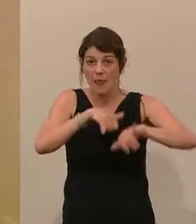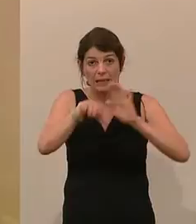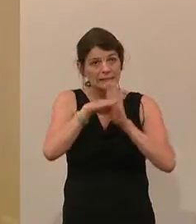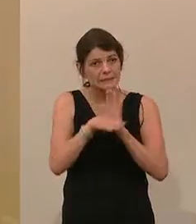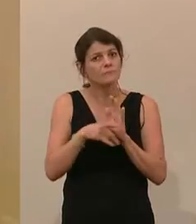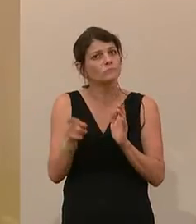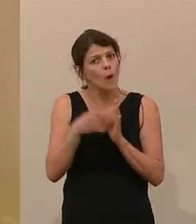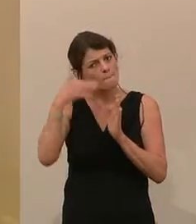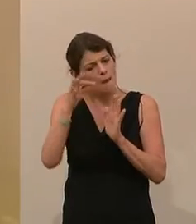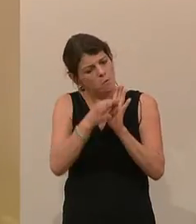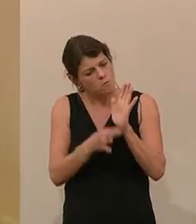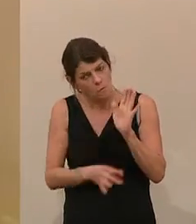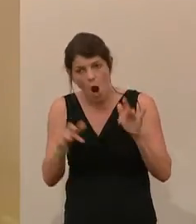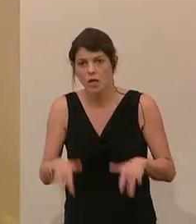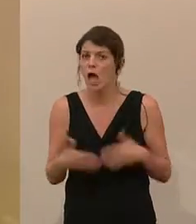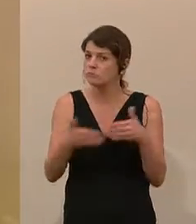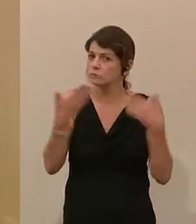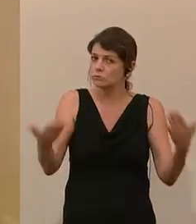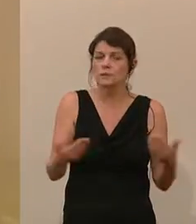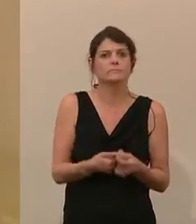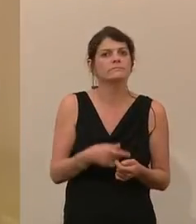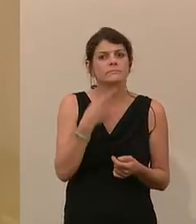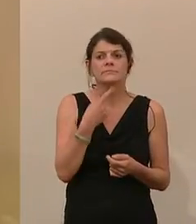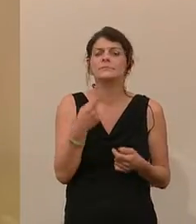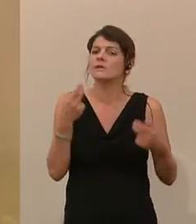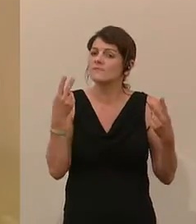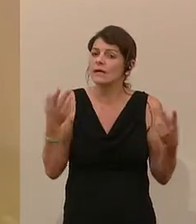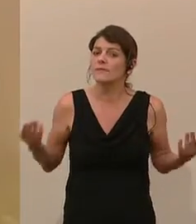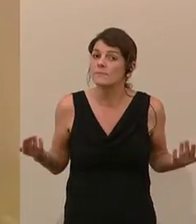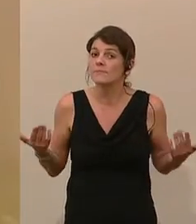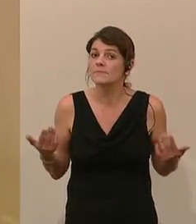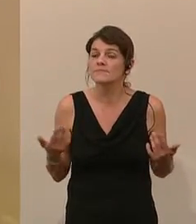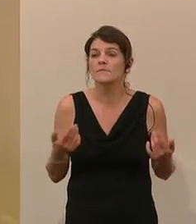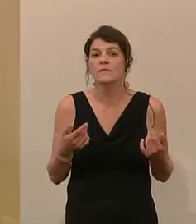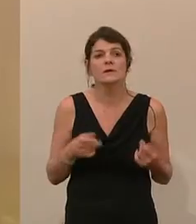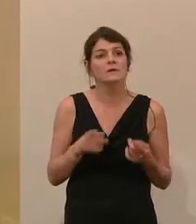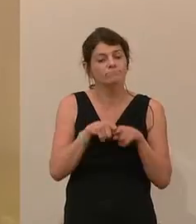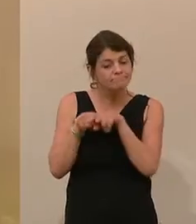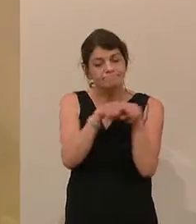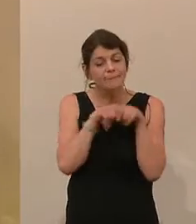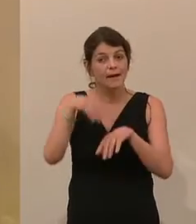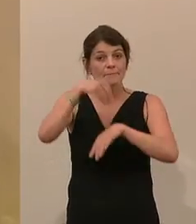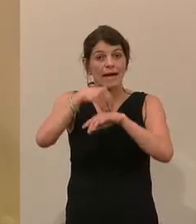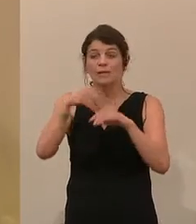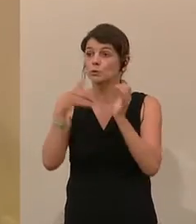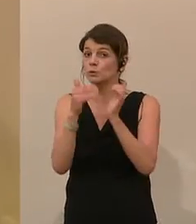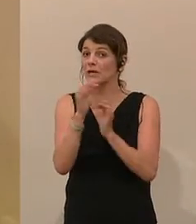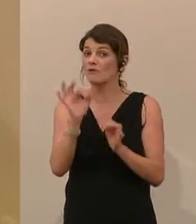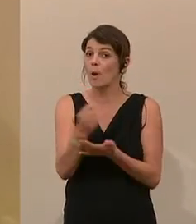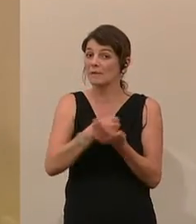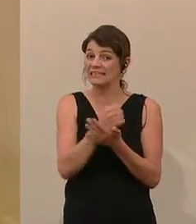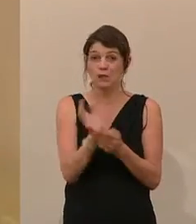sieht aber auch noch weiter vor, dass ein harmonisches Meldesystem für medizinisch